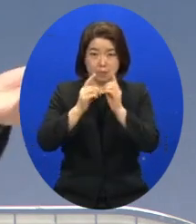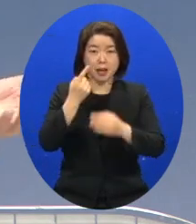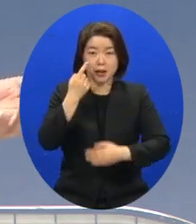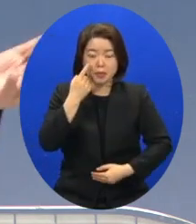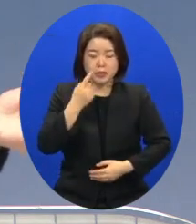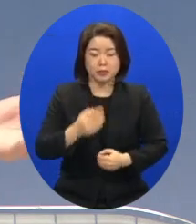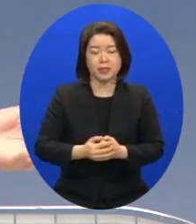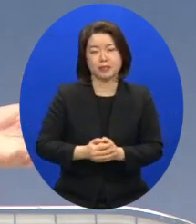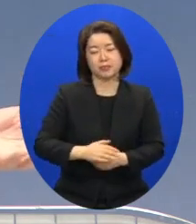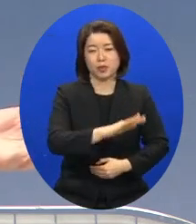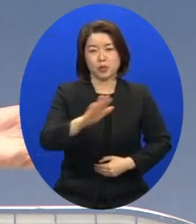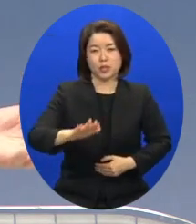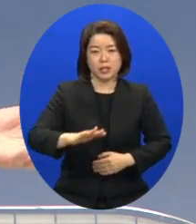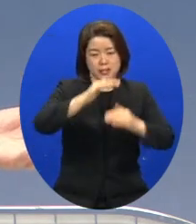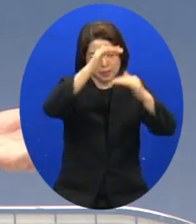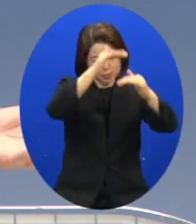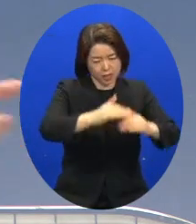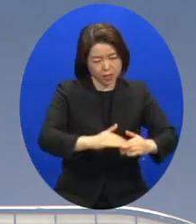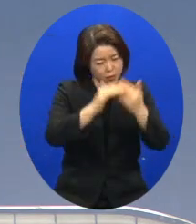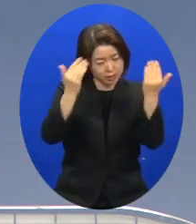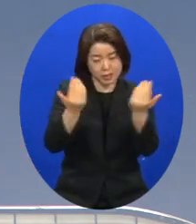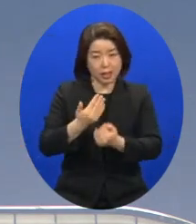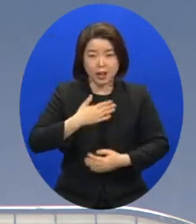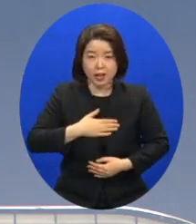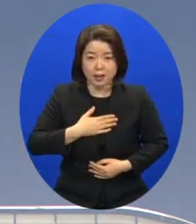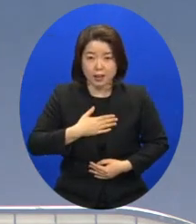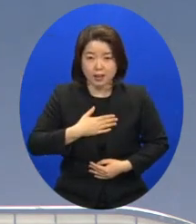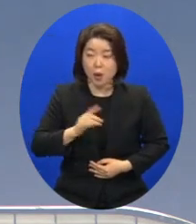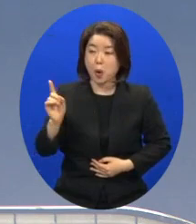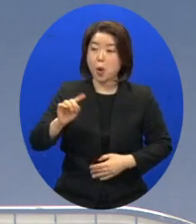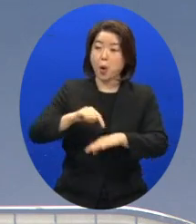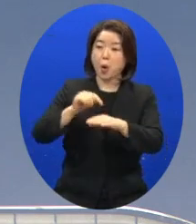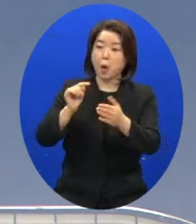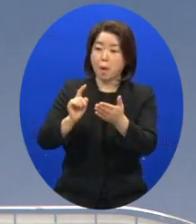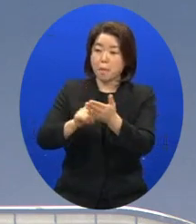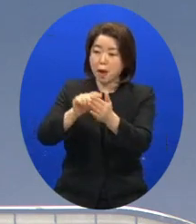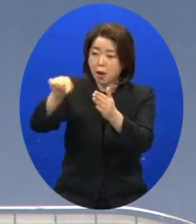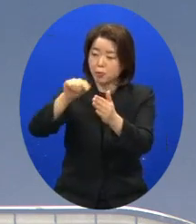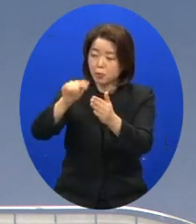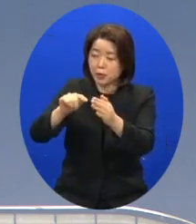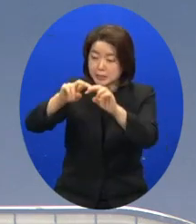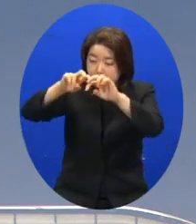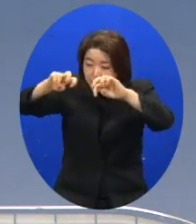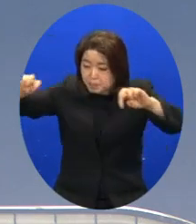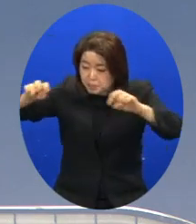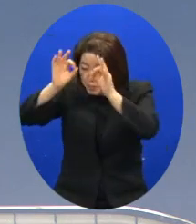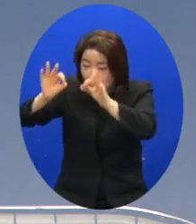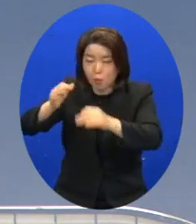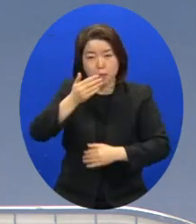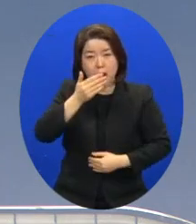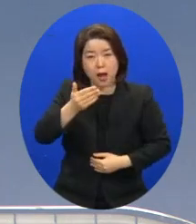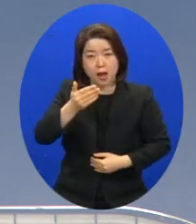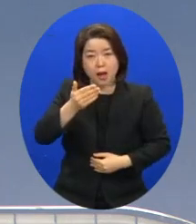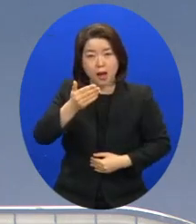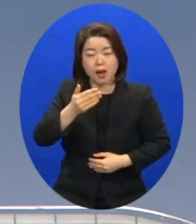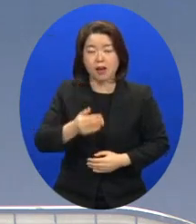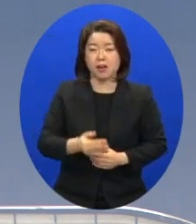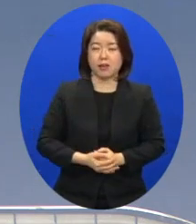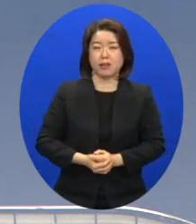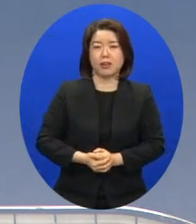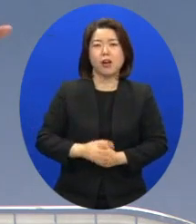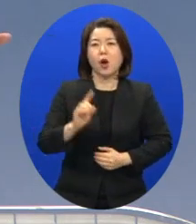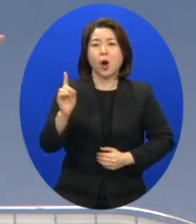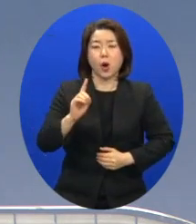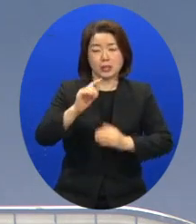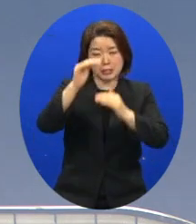사실을 다 알 수 있어요 어떤 사람의 마음속까지 우리가 다 알 수 있습니까 어떤